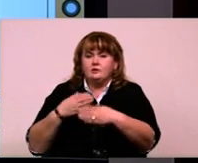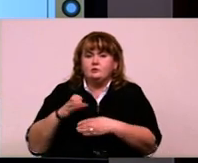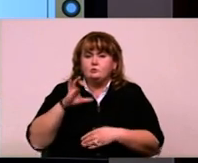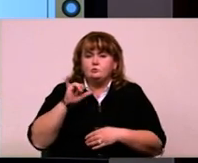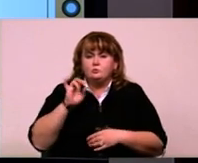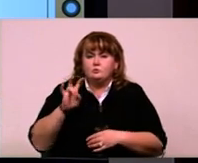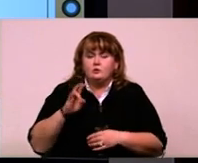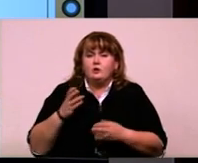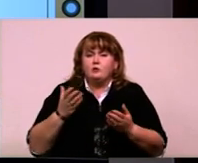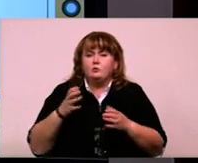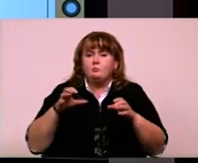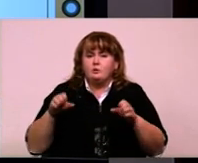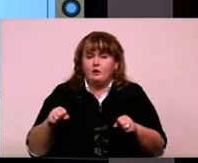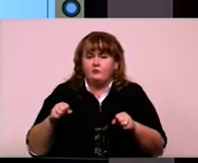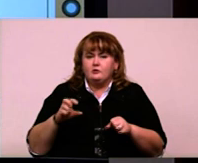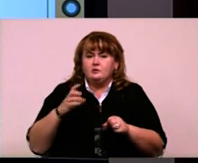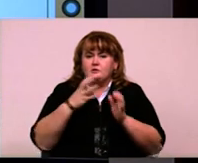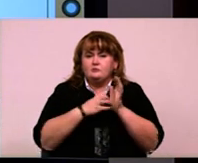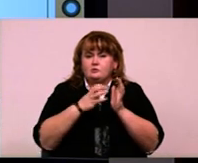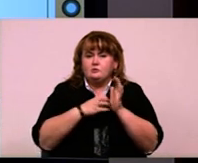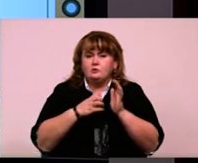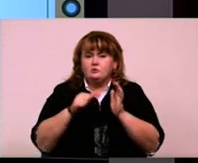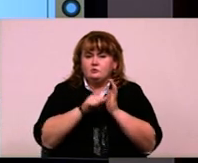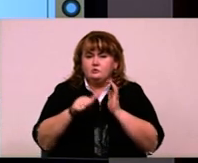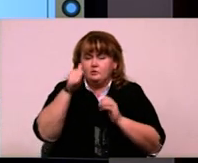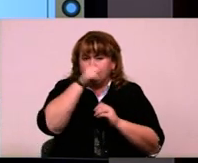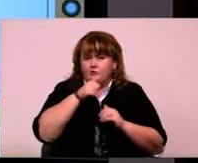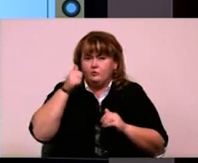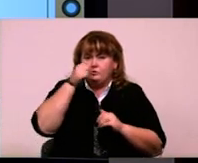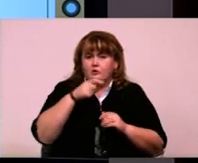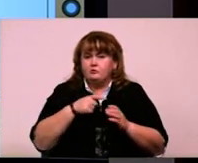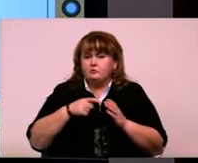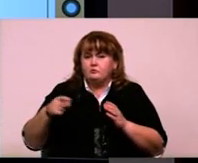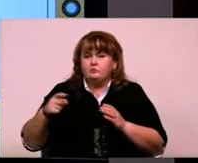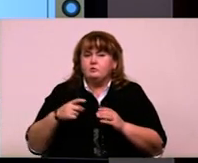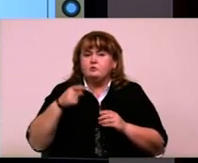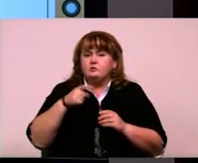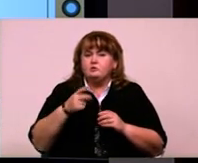Сун, которая правила с 960 года по